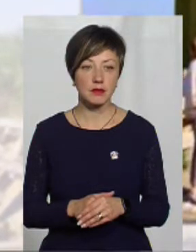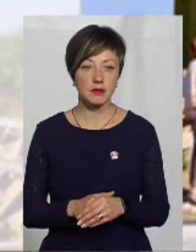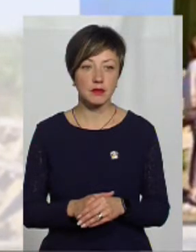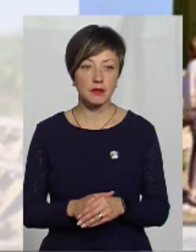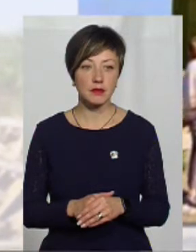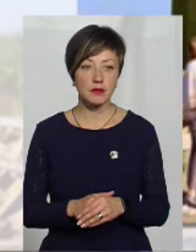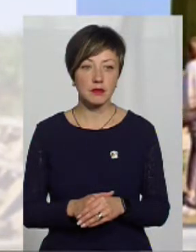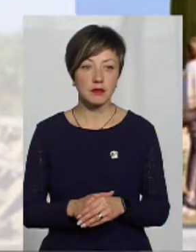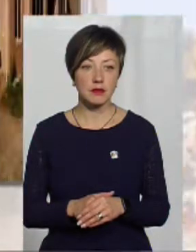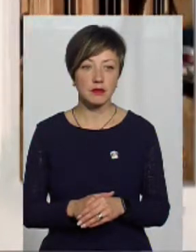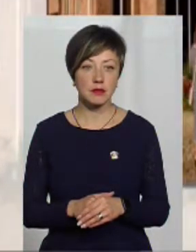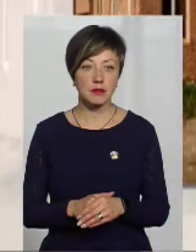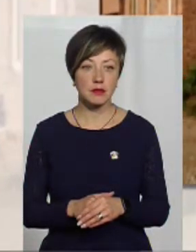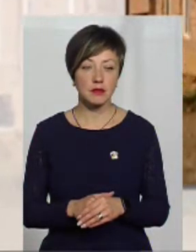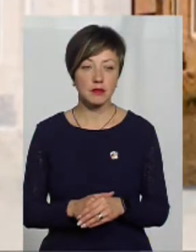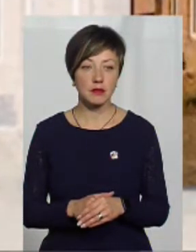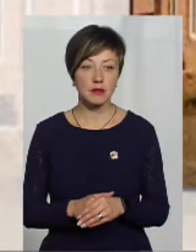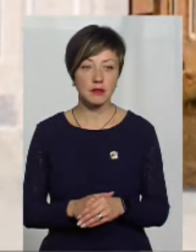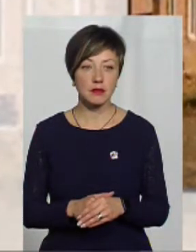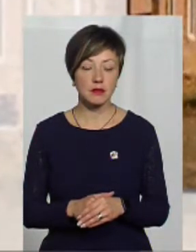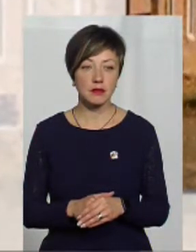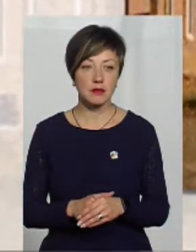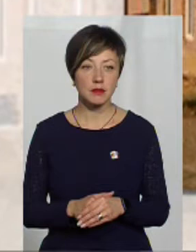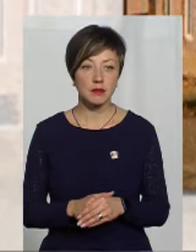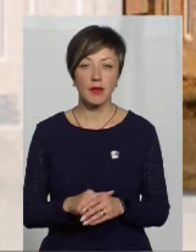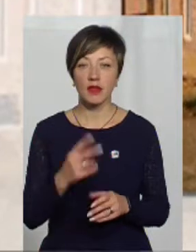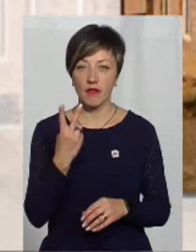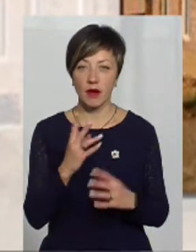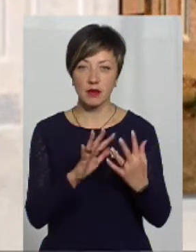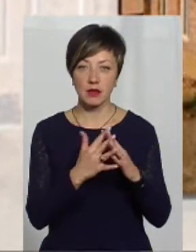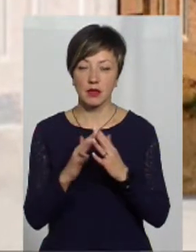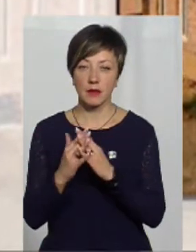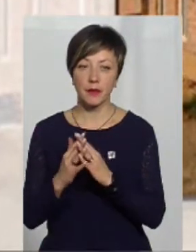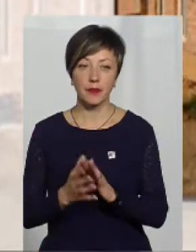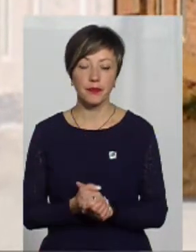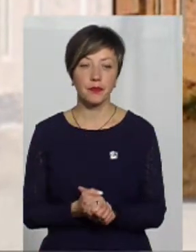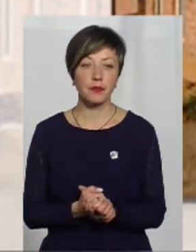от це такі от село Перегінки, село Рахнівка.